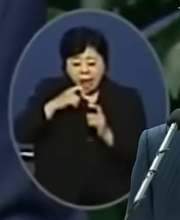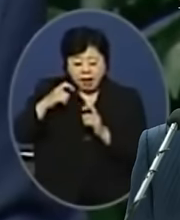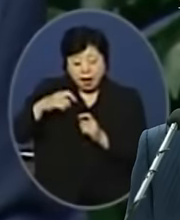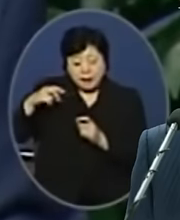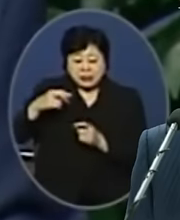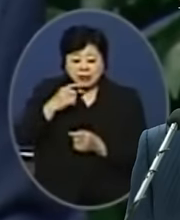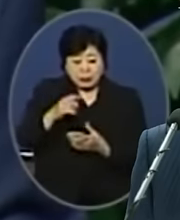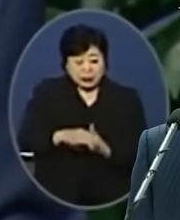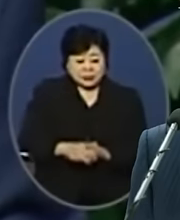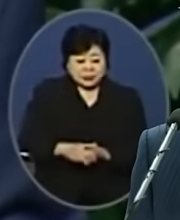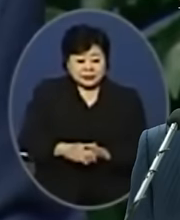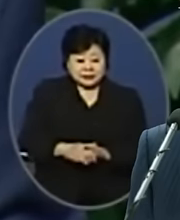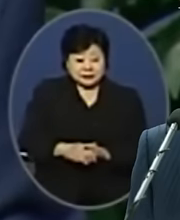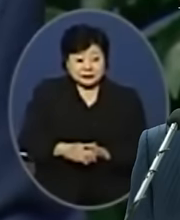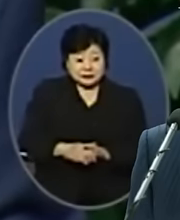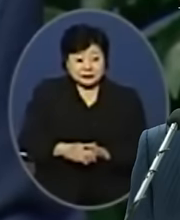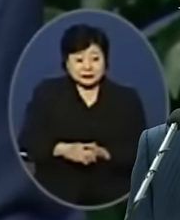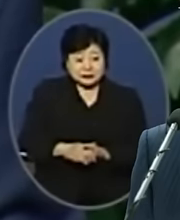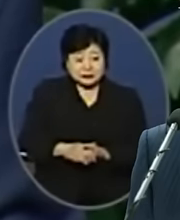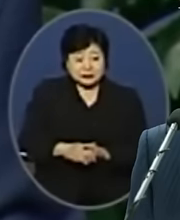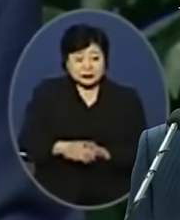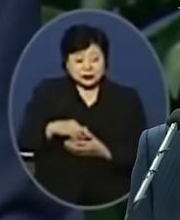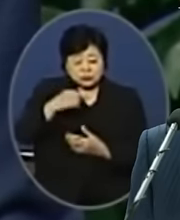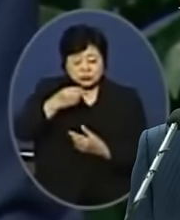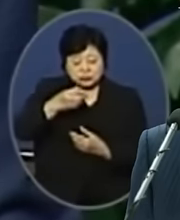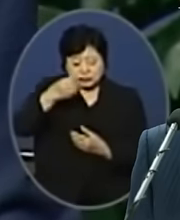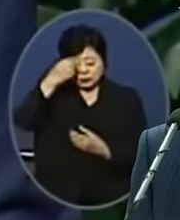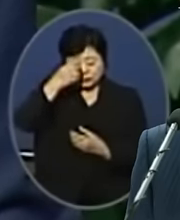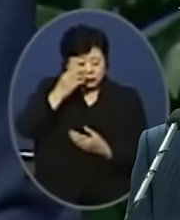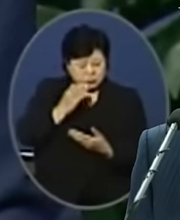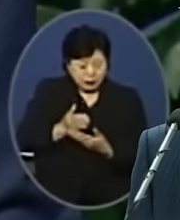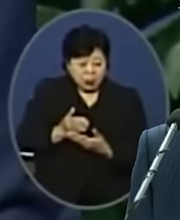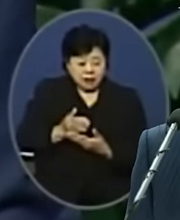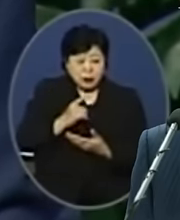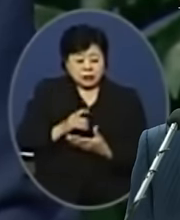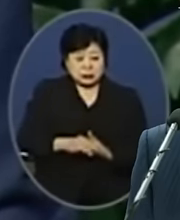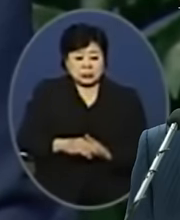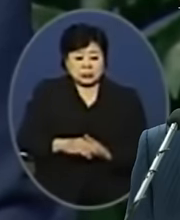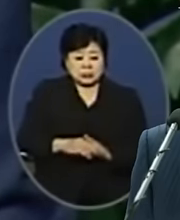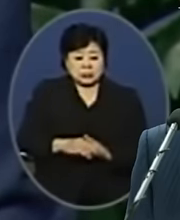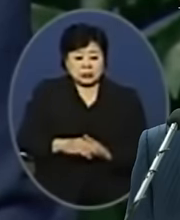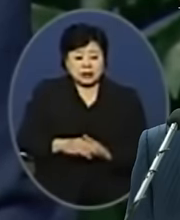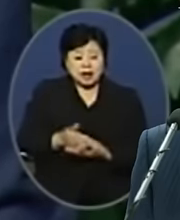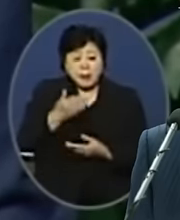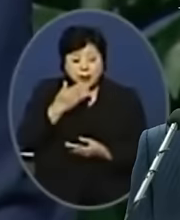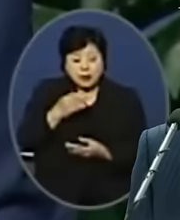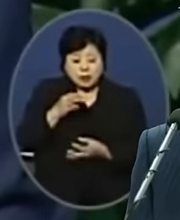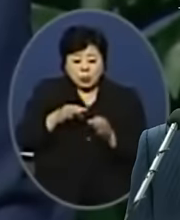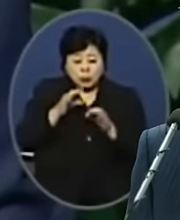것이라기에는 안 취한다면 괜찮지 않습니까? 그래 밥 먹는데